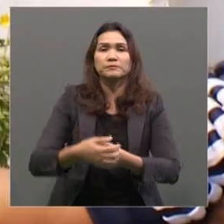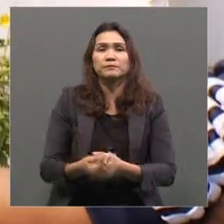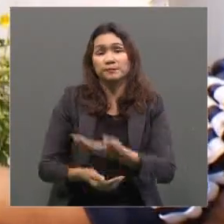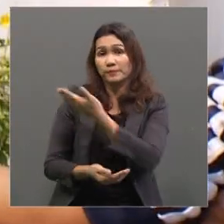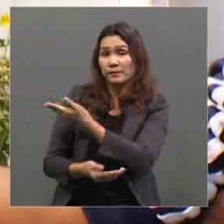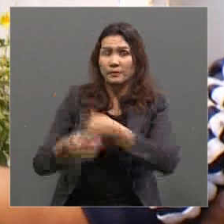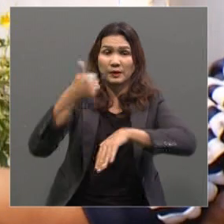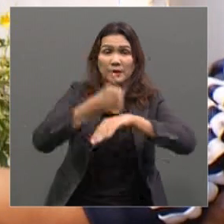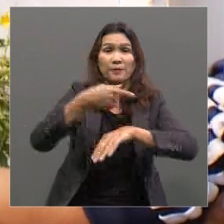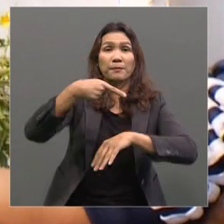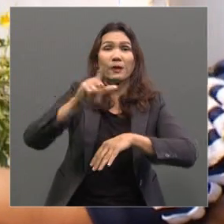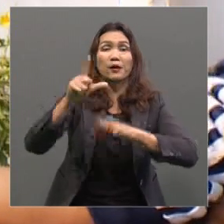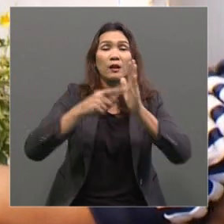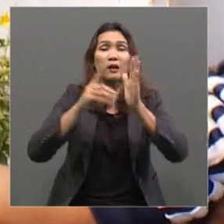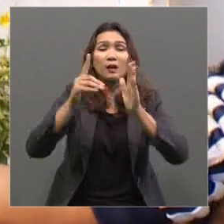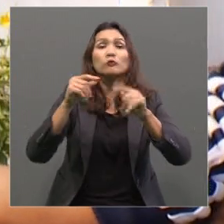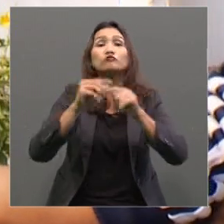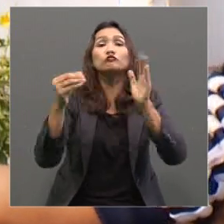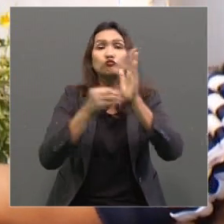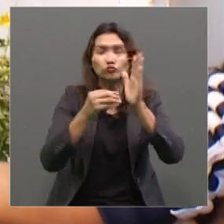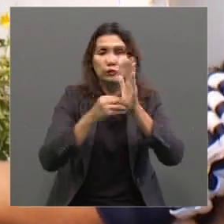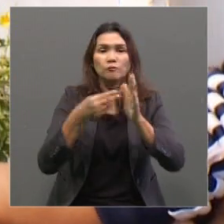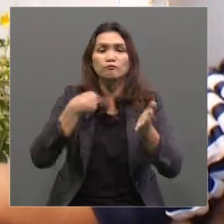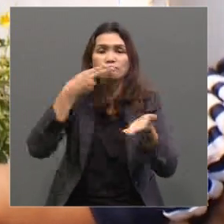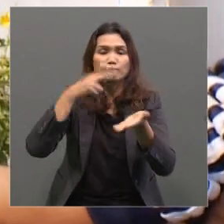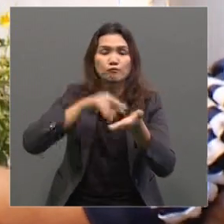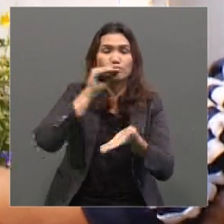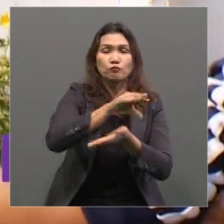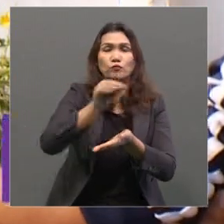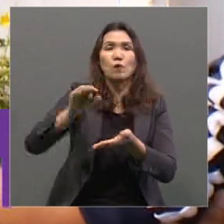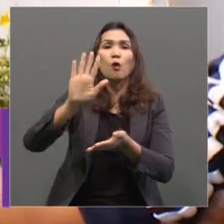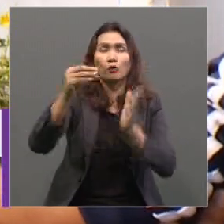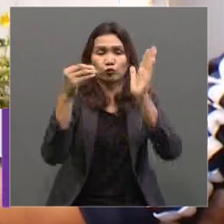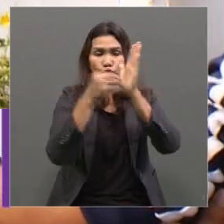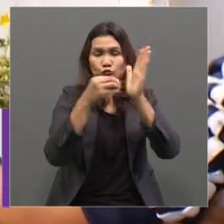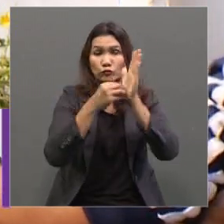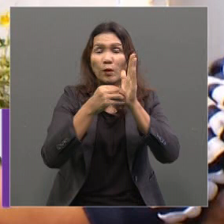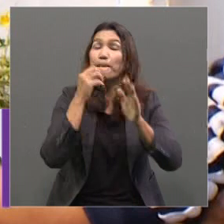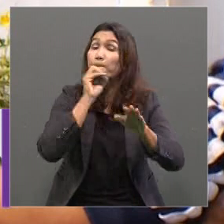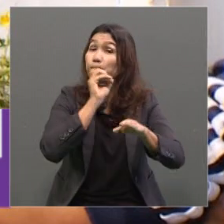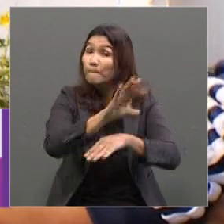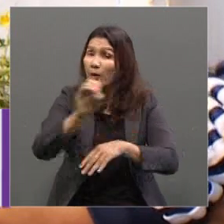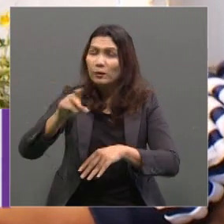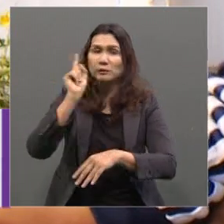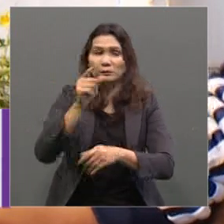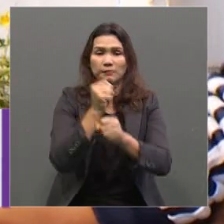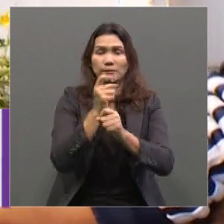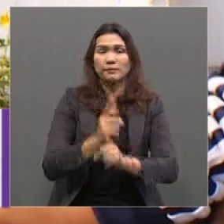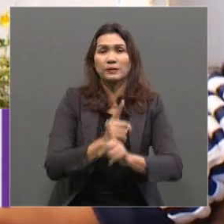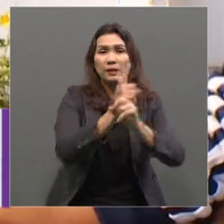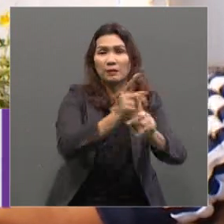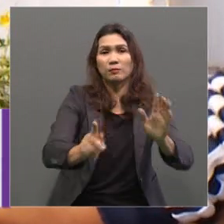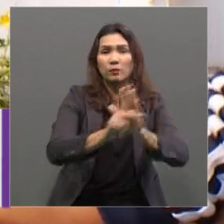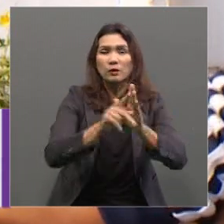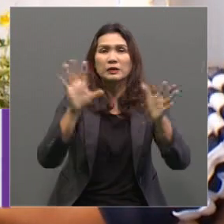ดกรุงเทพมหานครก็มีการลงนามในหนังสือถึงหน่วยงานในสังกัดกรุงเทพมหานครกำชับนะให้ปฏิบัติตามมาตรการเพื่อ